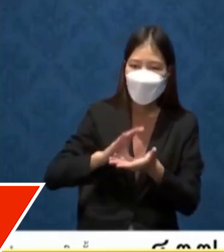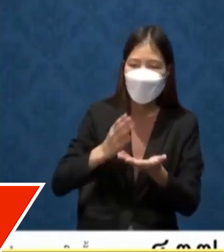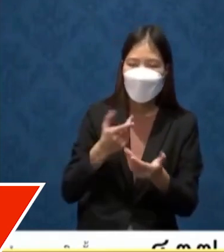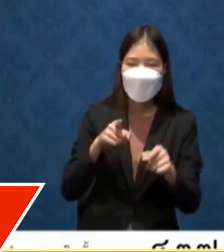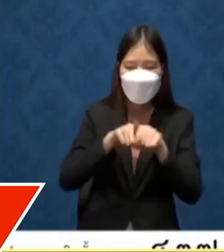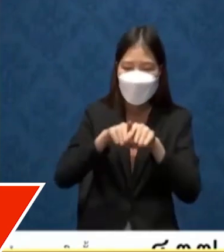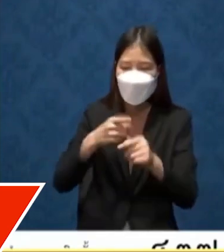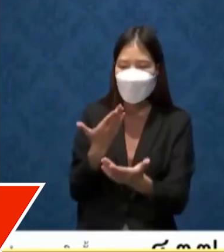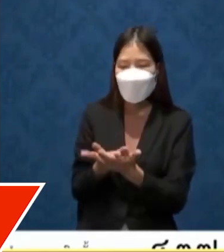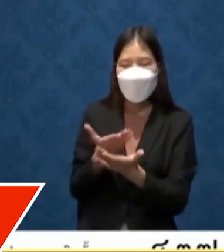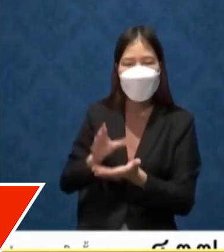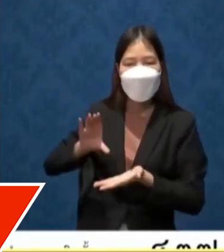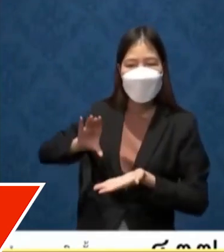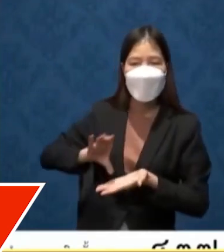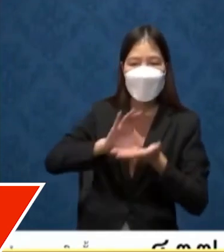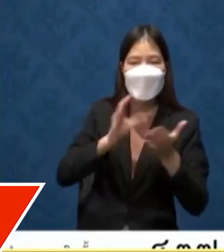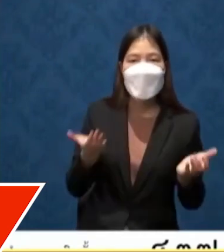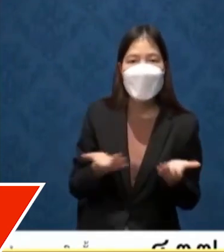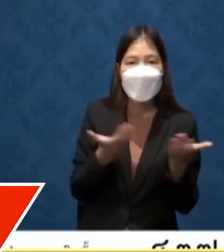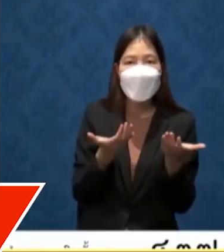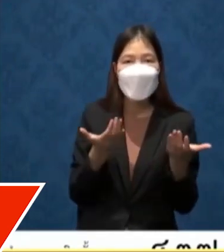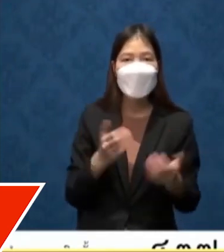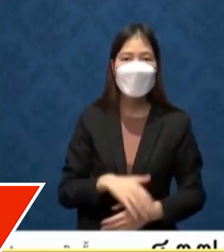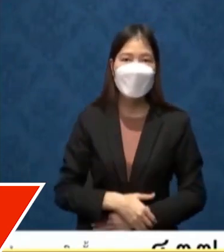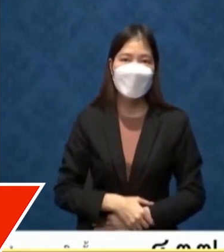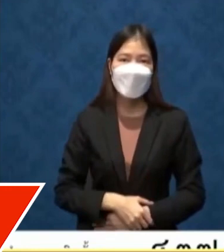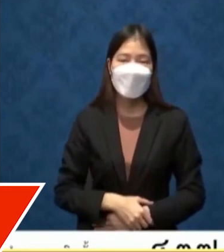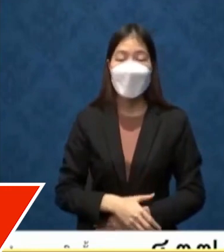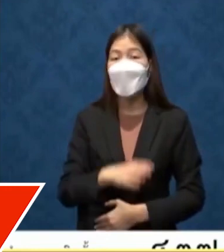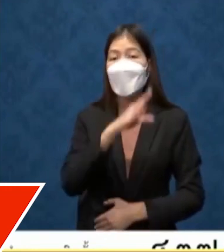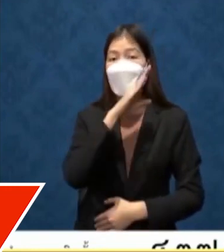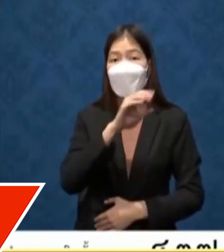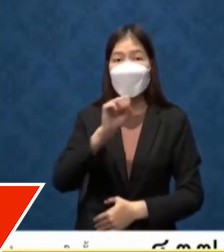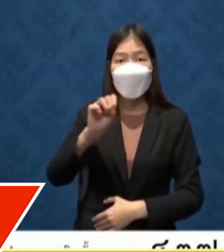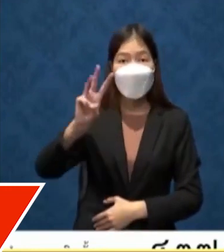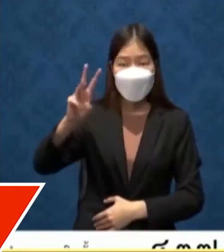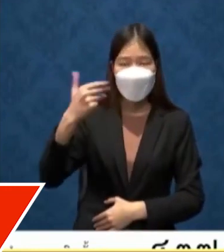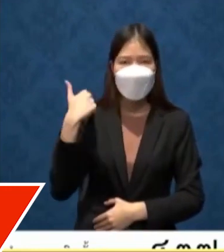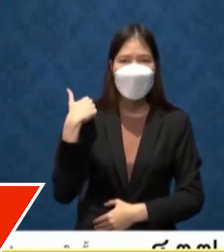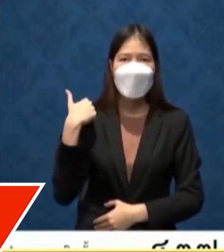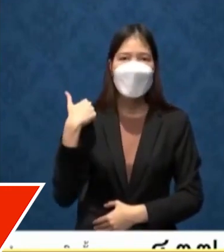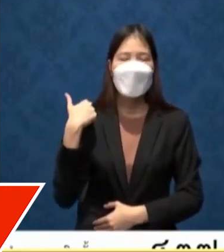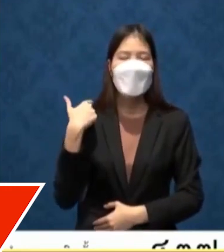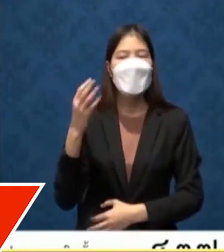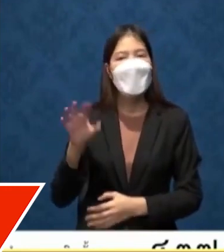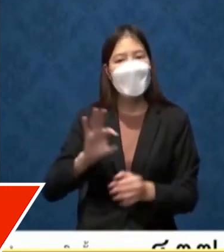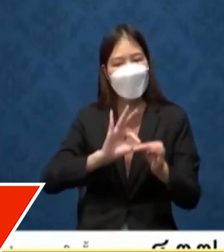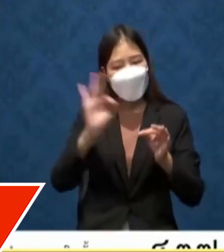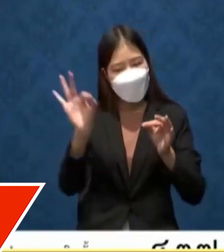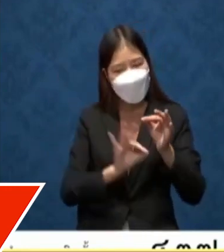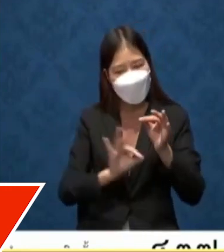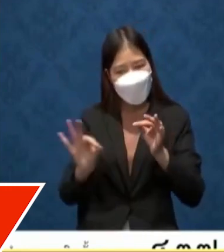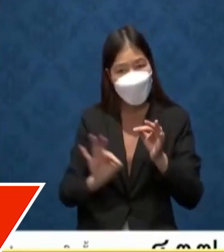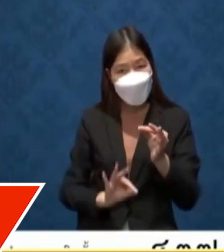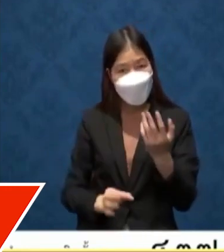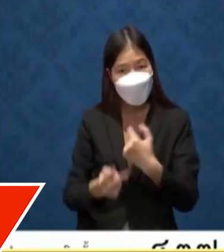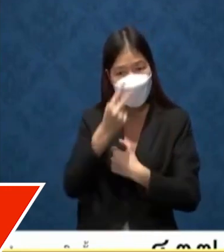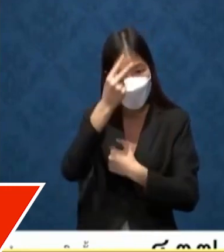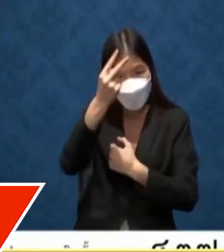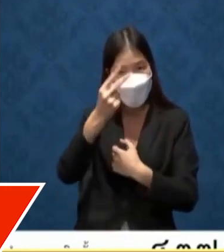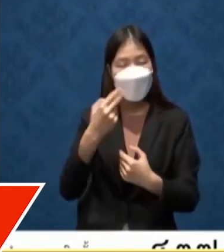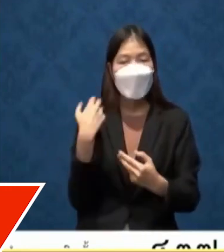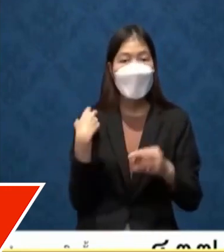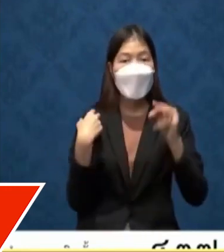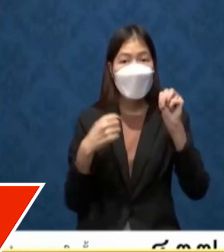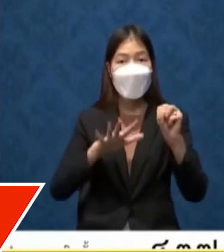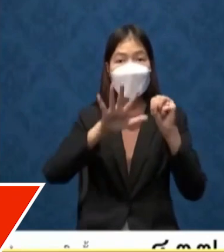แทนแต่ท่านประธานครับหากทางวุฒิสภาอ่านต่อมาอีกสักหน่อยก็จะเห็นครับว่าในมาตร